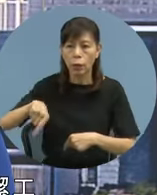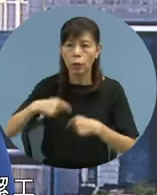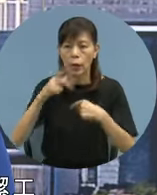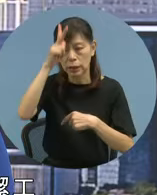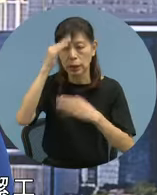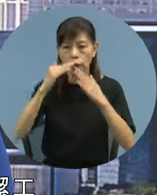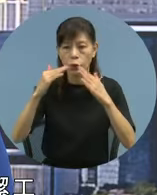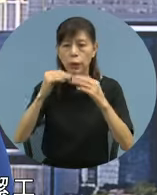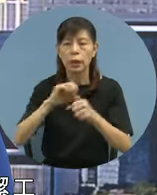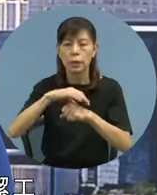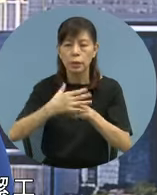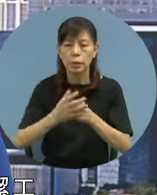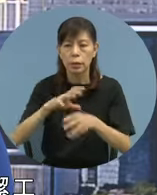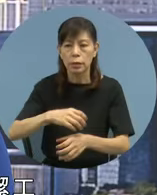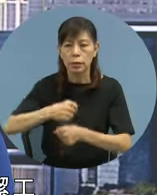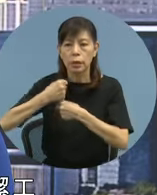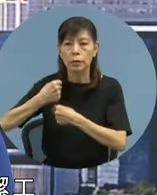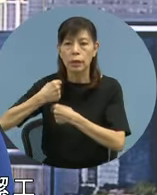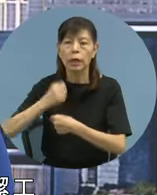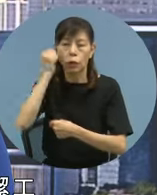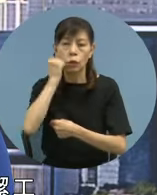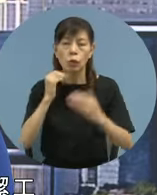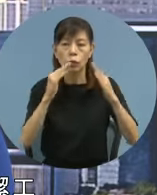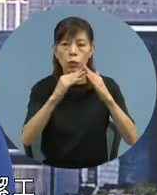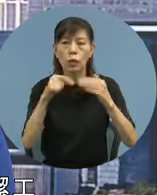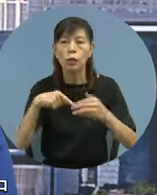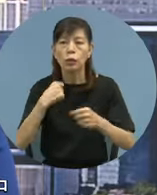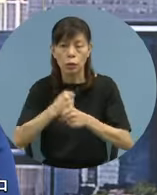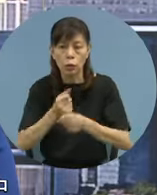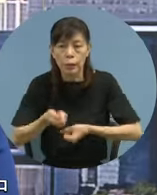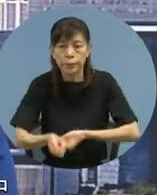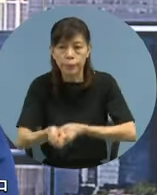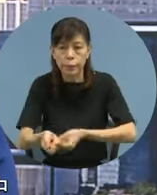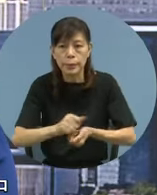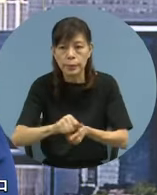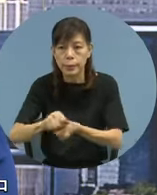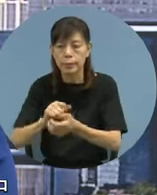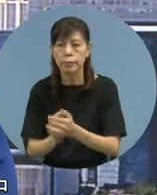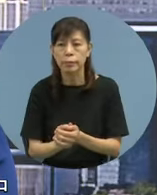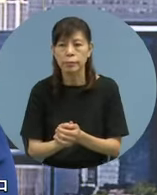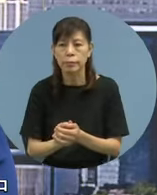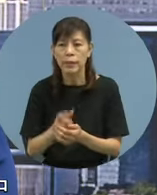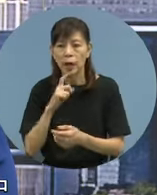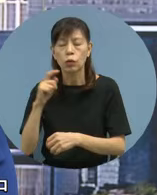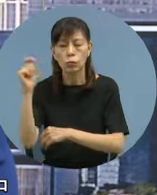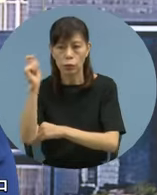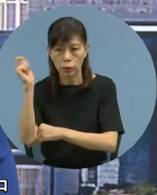亨救世軍長者之家咧，係做清潔嘅。咁喺呢個大型檢測嗰度咧，即